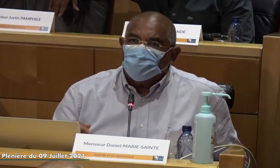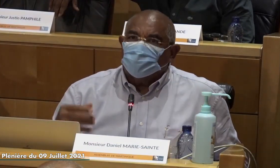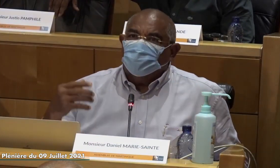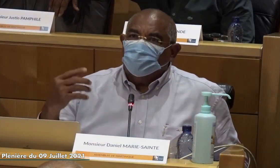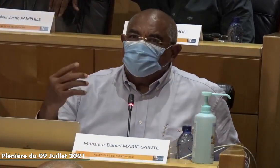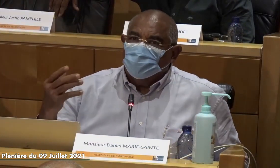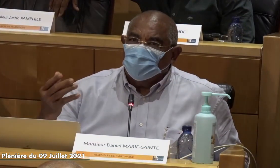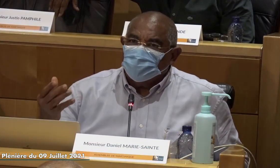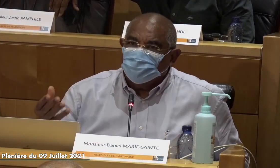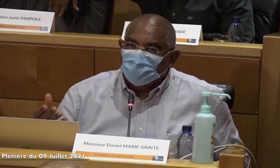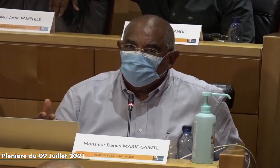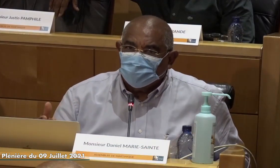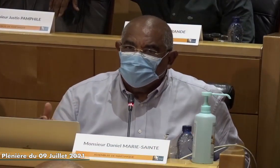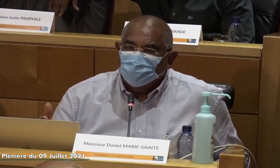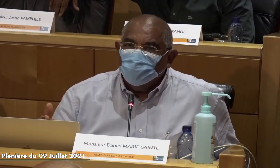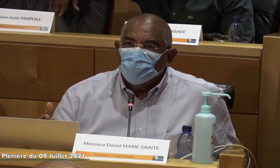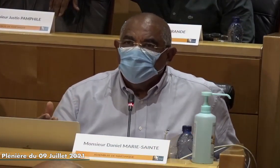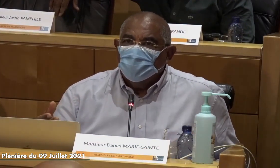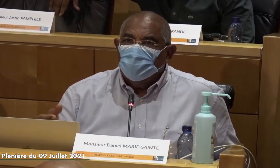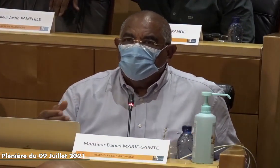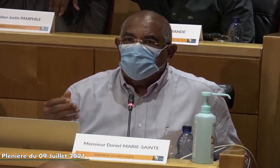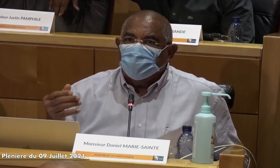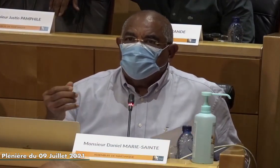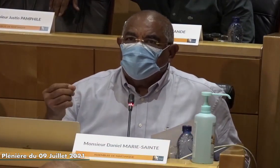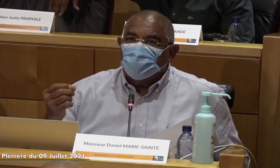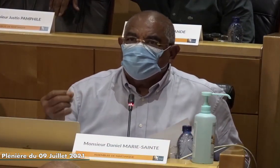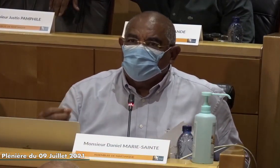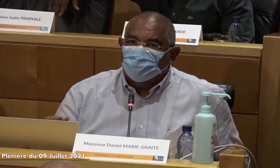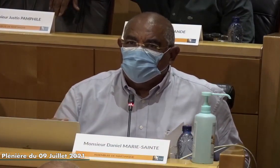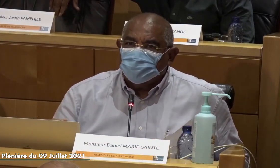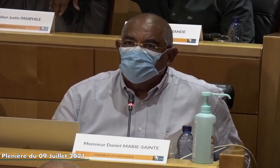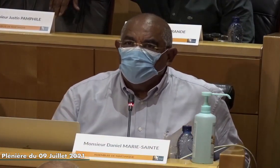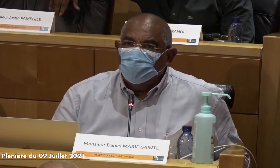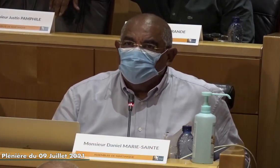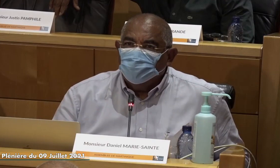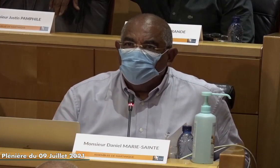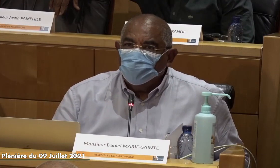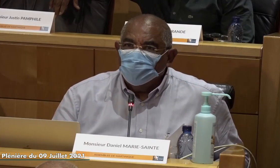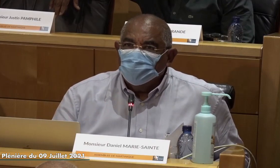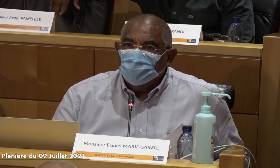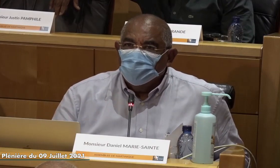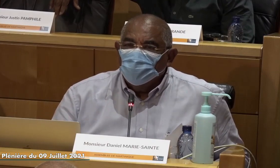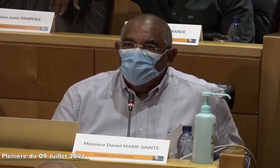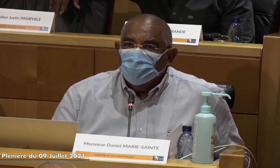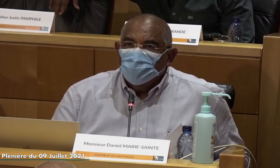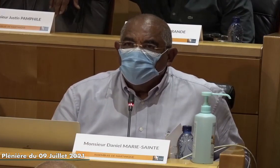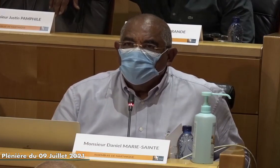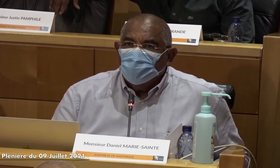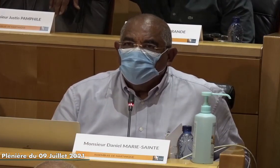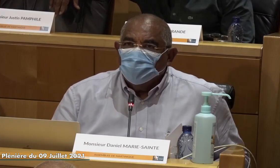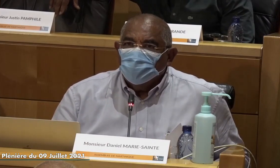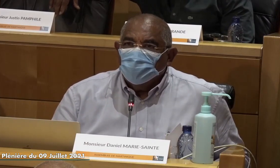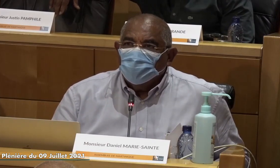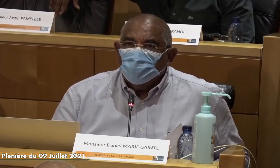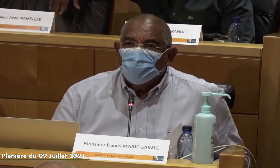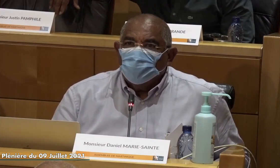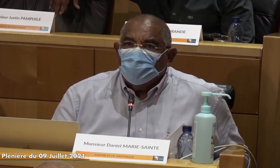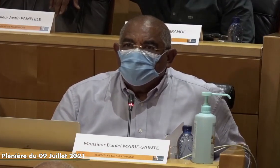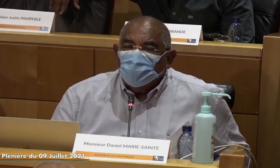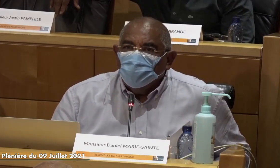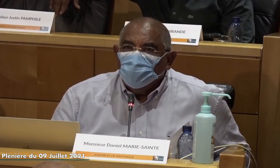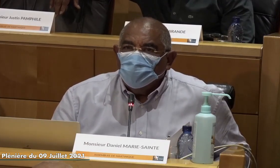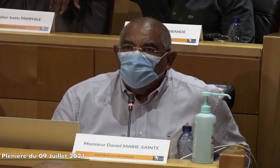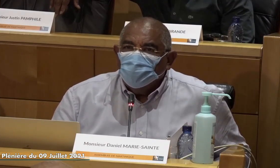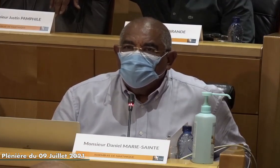et puis ensuite un vote pour le reste du texte. C'est ce que j'ai fait. Or, vous n'avez fait qu'un seul vote. Non, mais je vais procéder, je vous ai dit, au